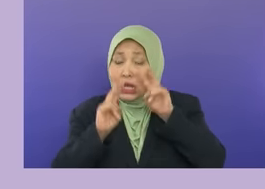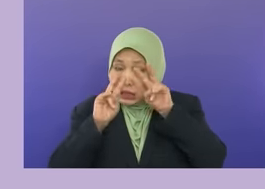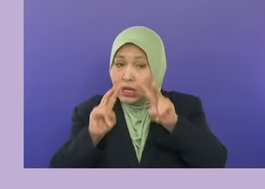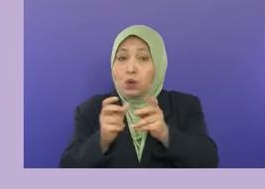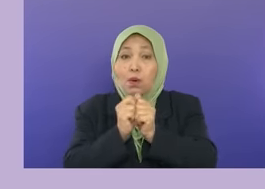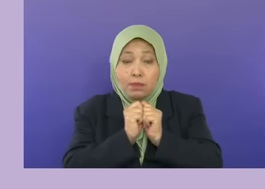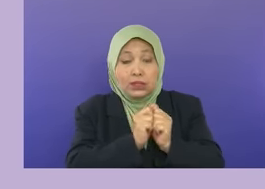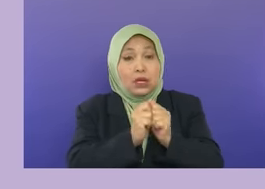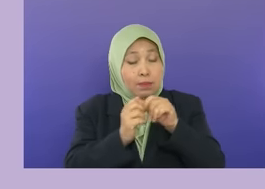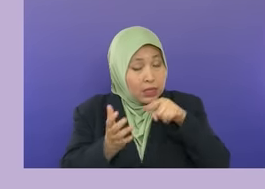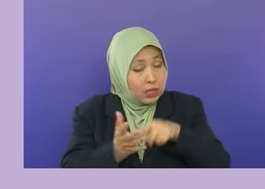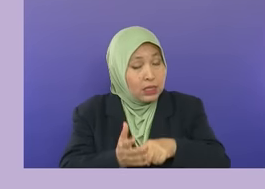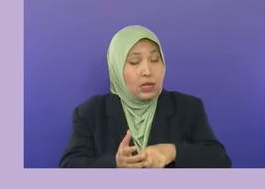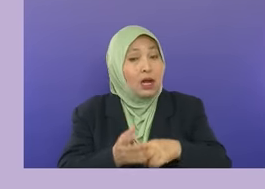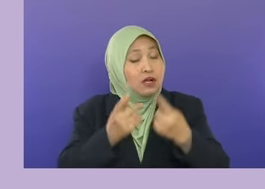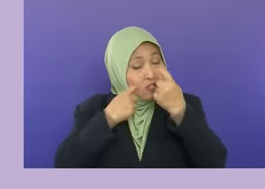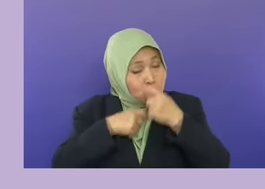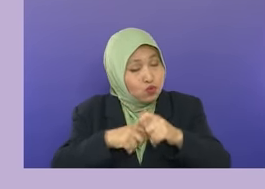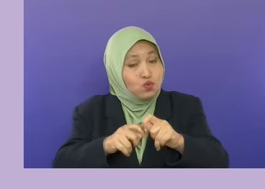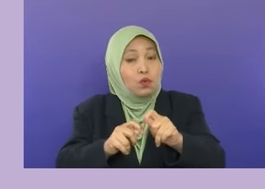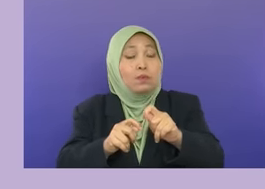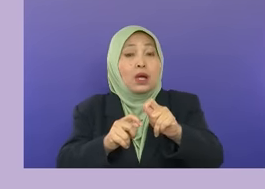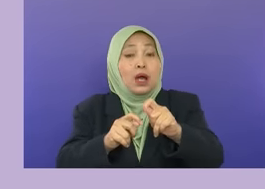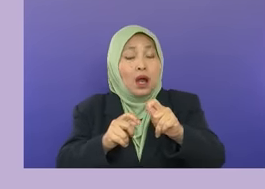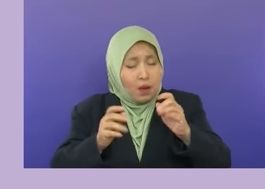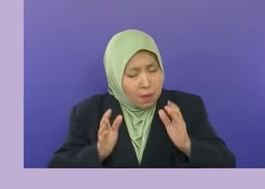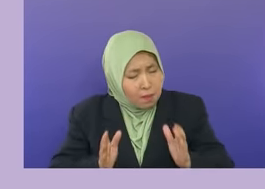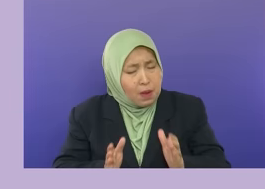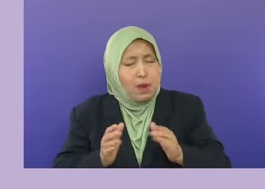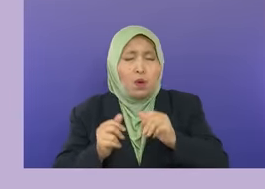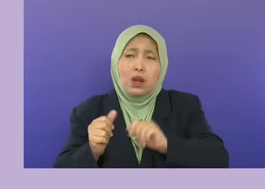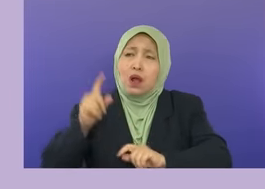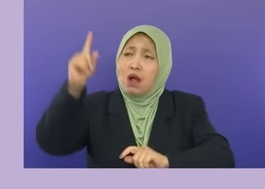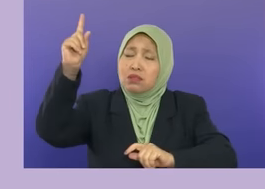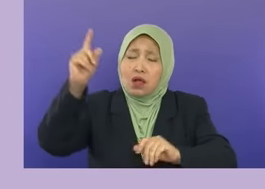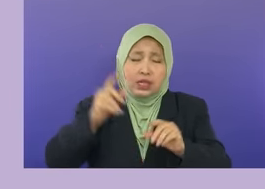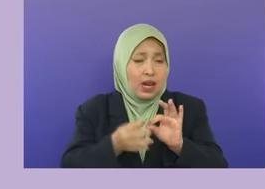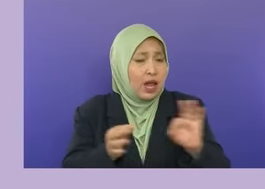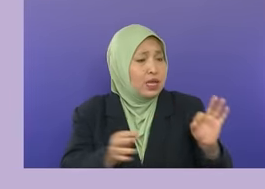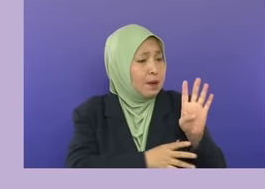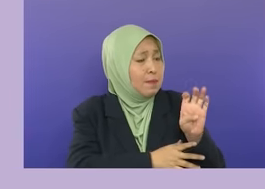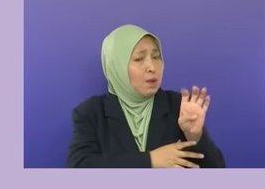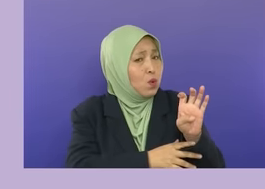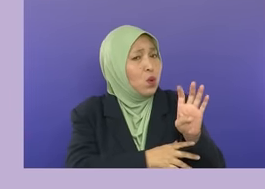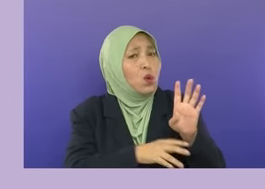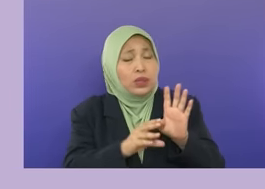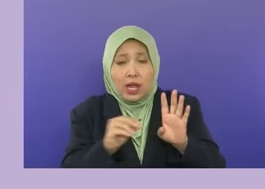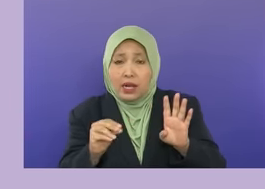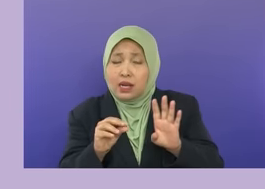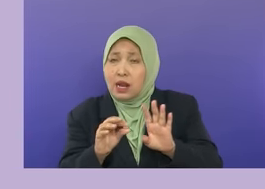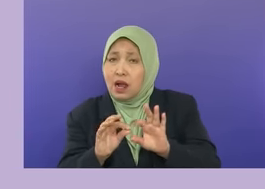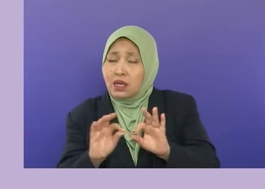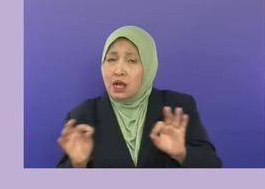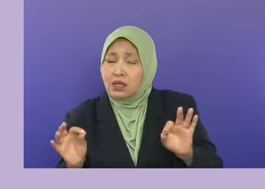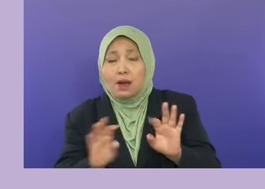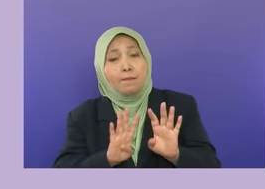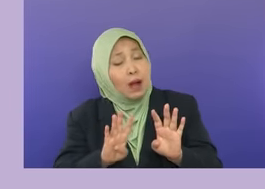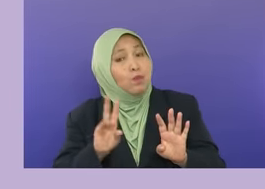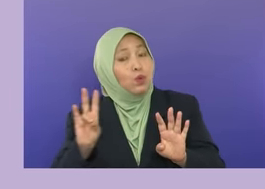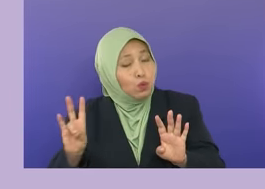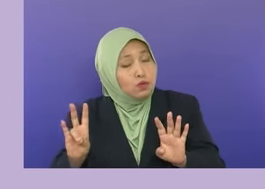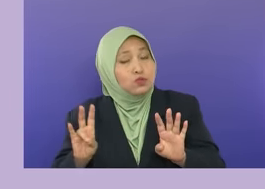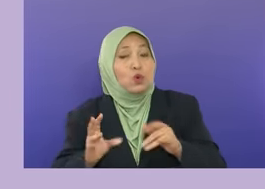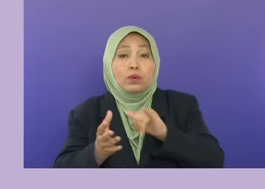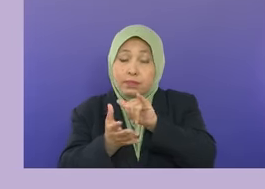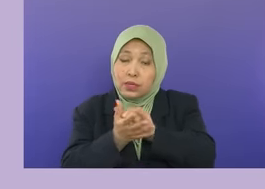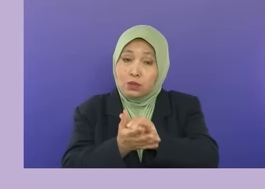inilah yang cube disuruh oleh Allah subhanahu wa ta'ala adalah ayat 40 dan juga ayat yang ke-47 yaitu